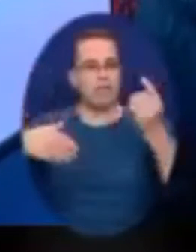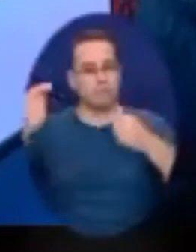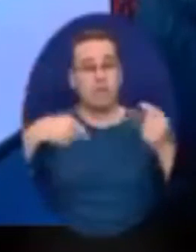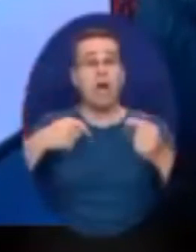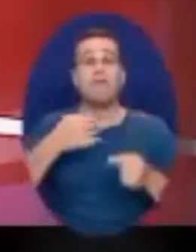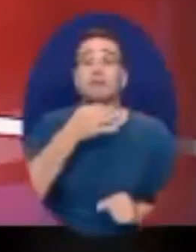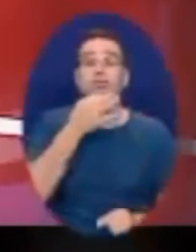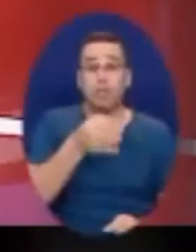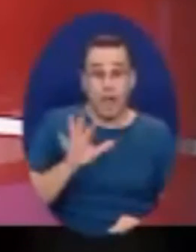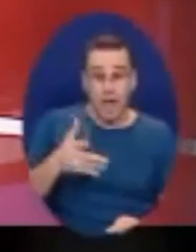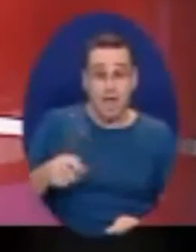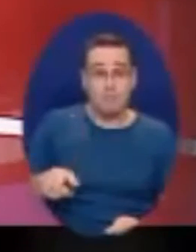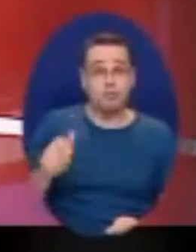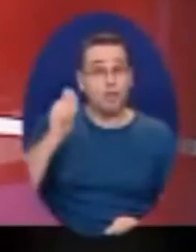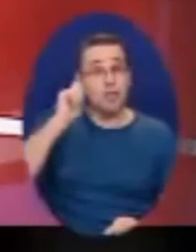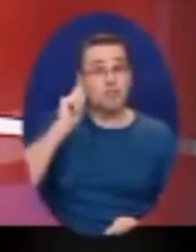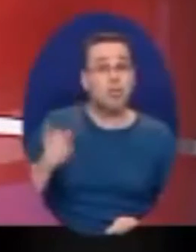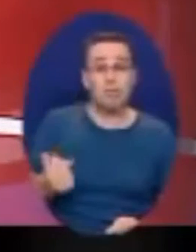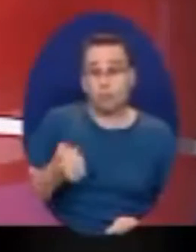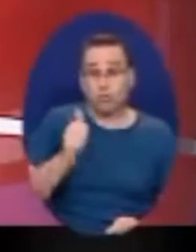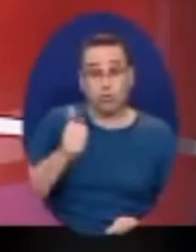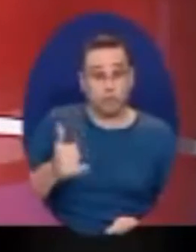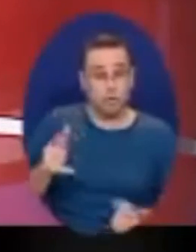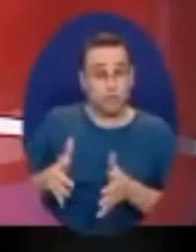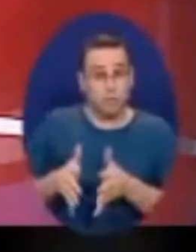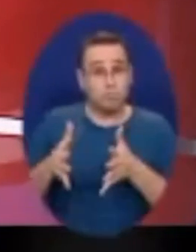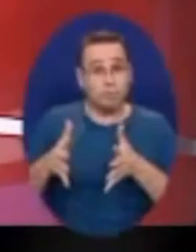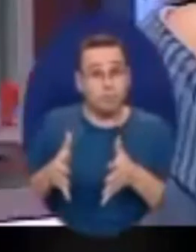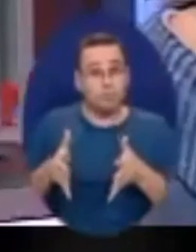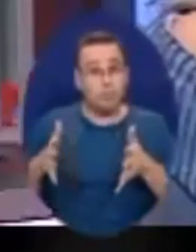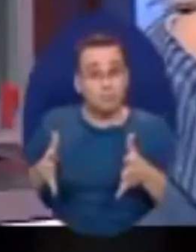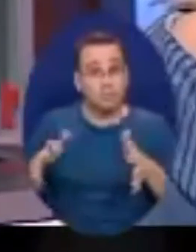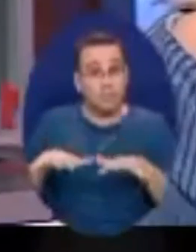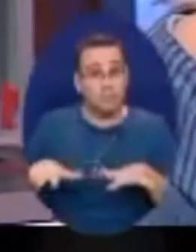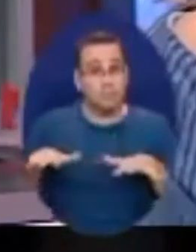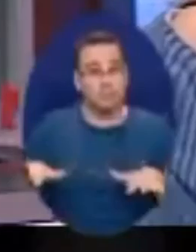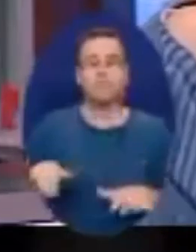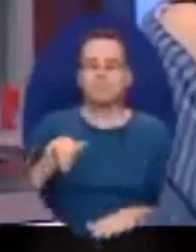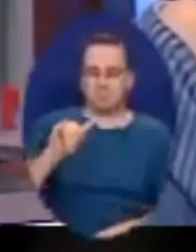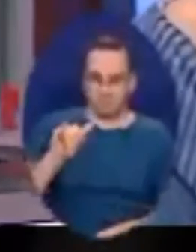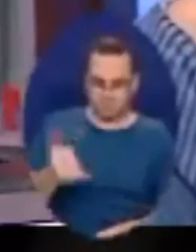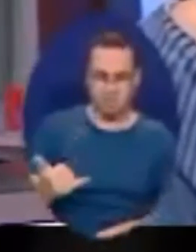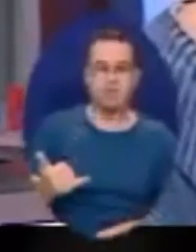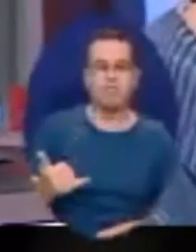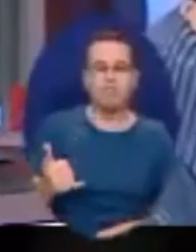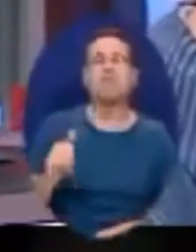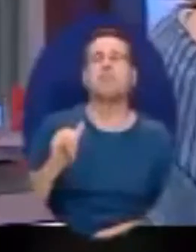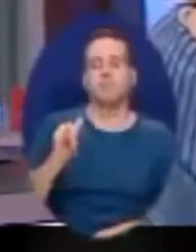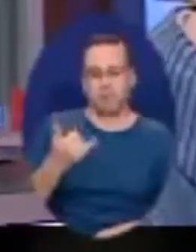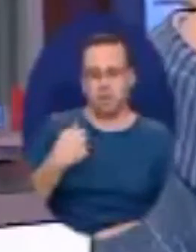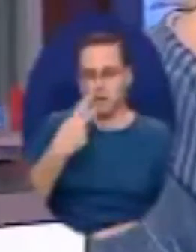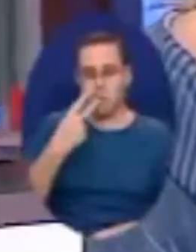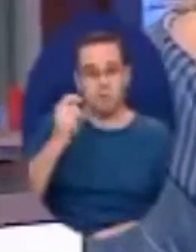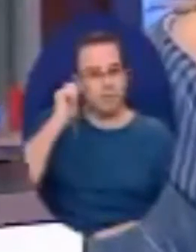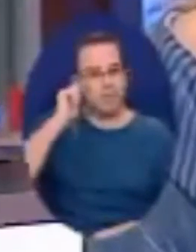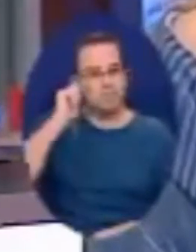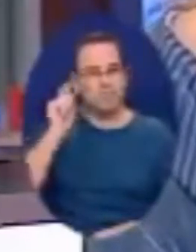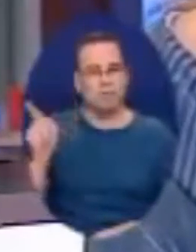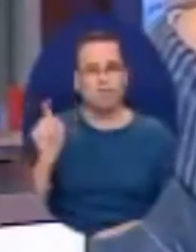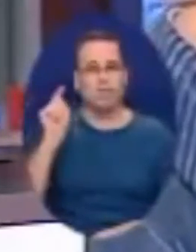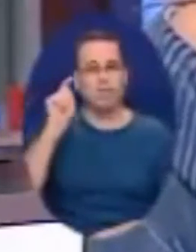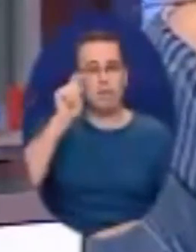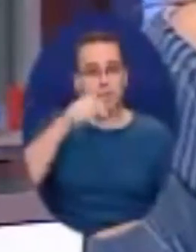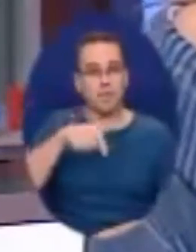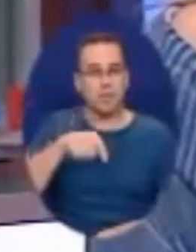נכון. השאלה אם התופעה הזו של נשים שוטות הולכת ומתפשטת. היא הולכת ומתפשטת. אנחנו רואים גם נשים שמגיעים